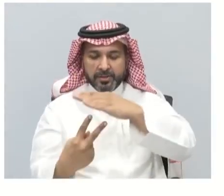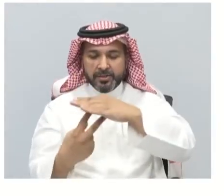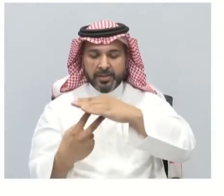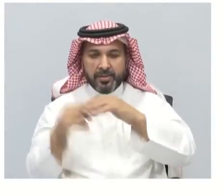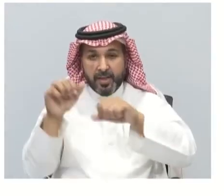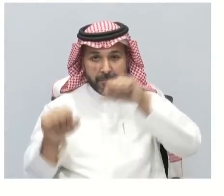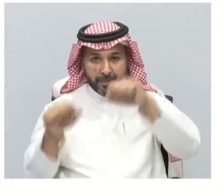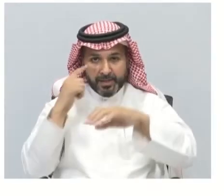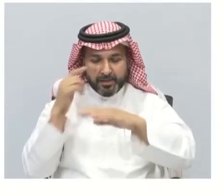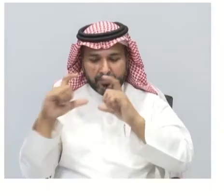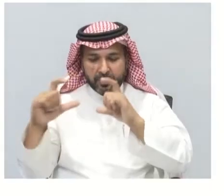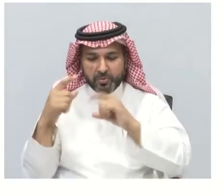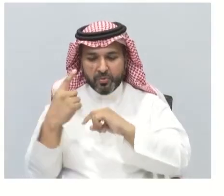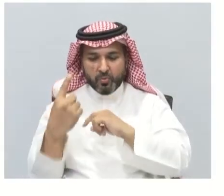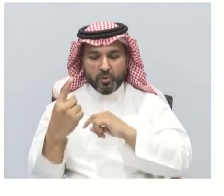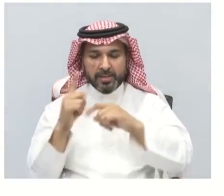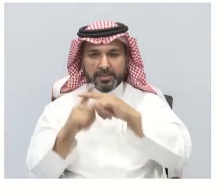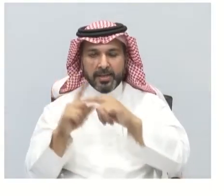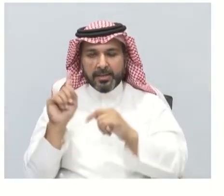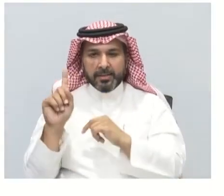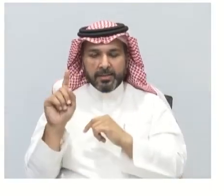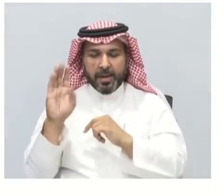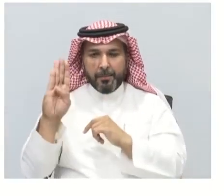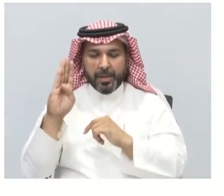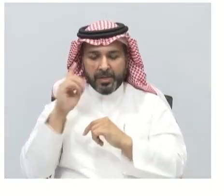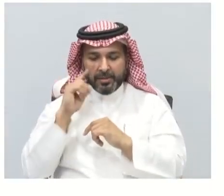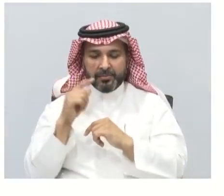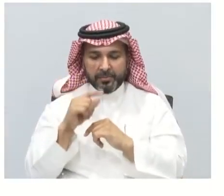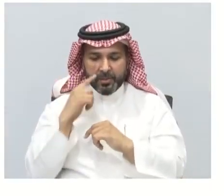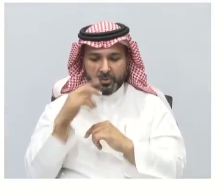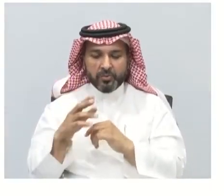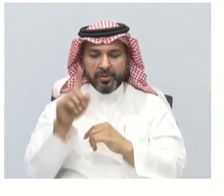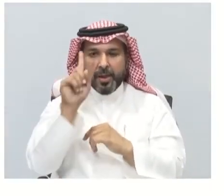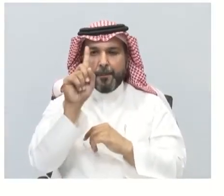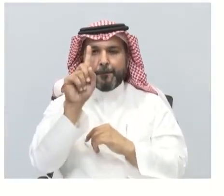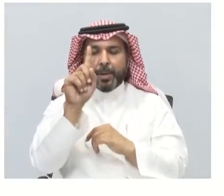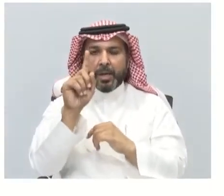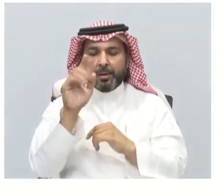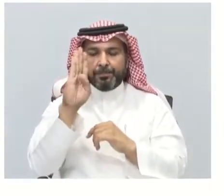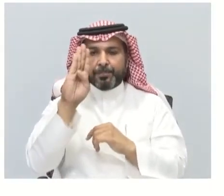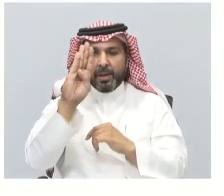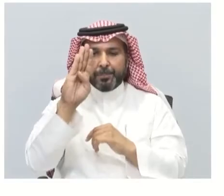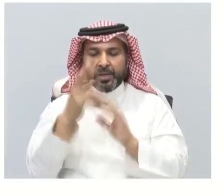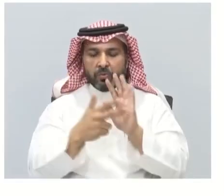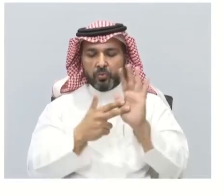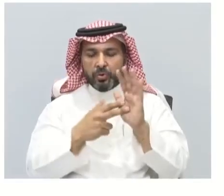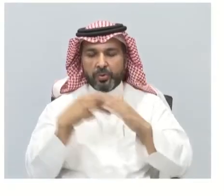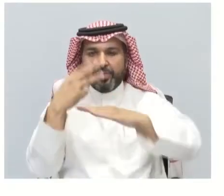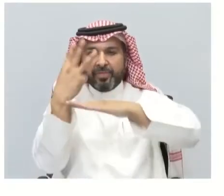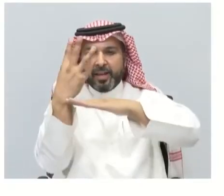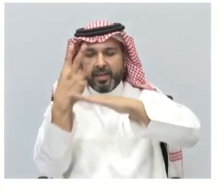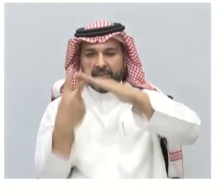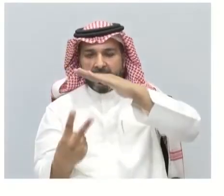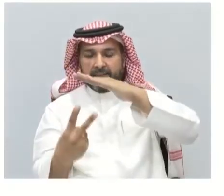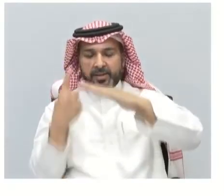1 ئ بي بعد ما اطلع قيمه البي راح يكون قيمه البي هي كم قيمه البي هي 3 على ا طيب انت عندك البي